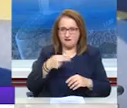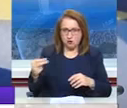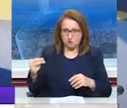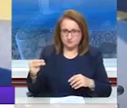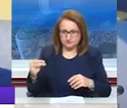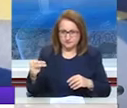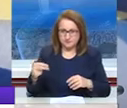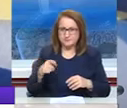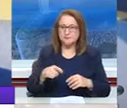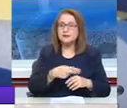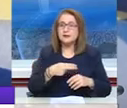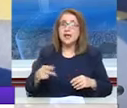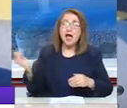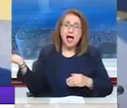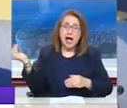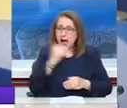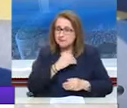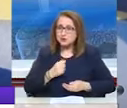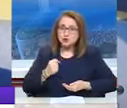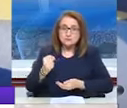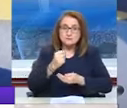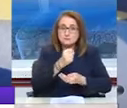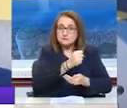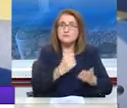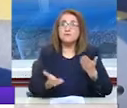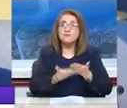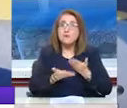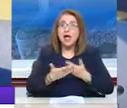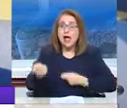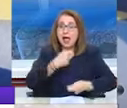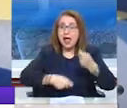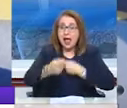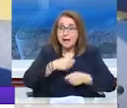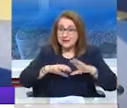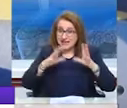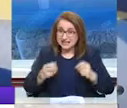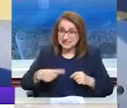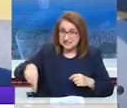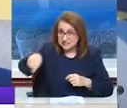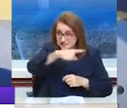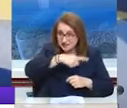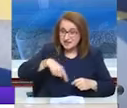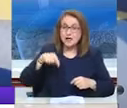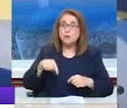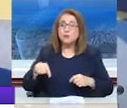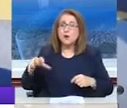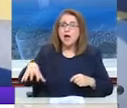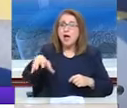του συνίσταται στην άμεση χρηματοδοτική ενίσχυση επιχειρήσεων, η οποία είναι συνολικός,